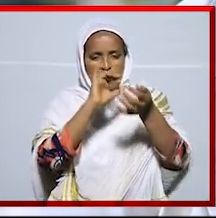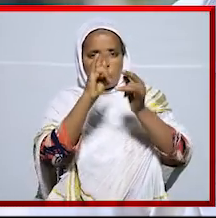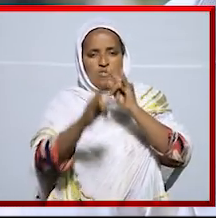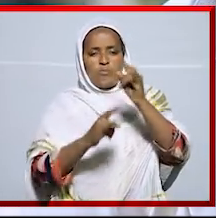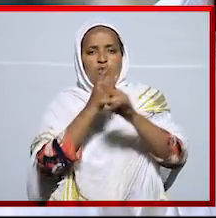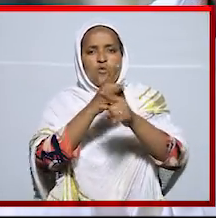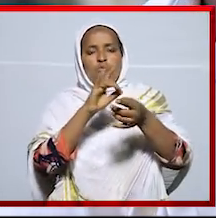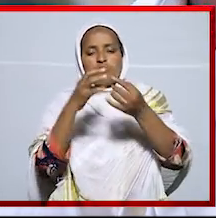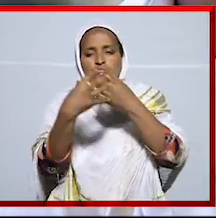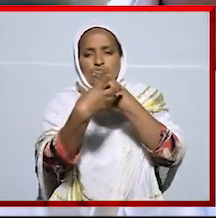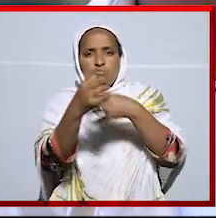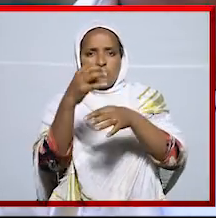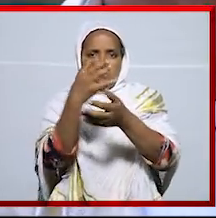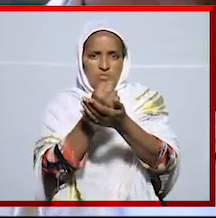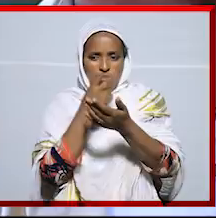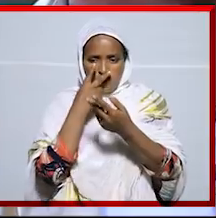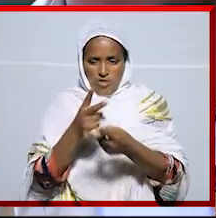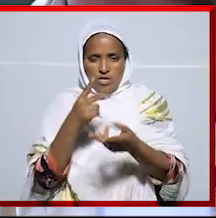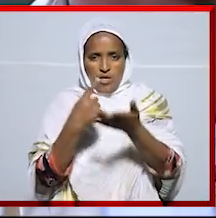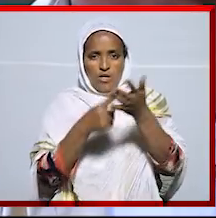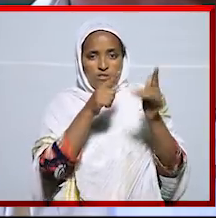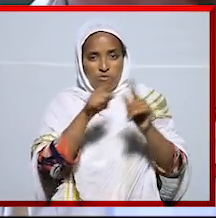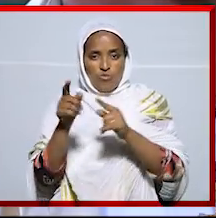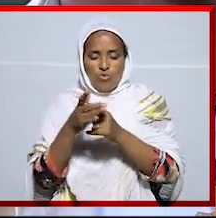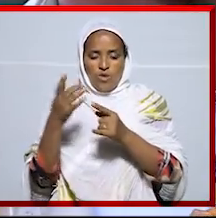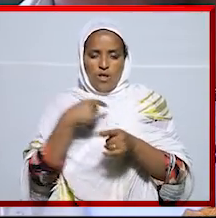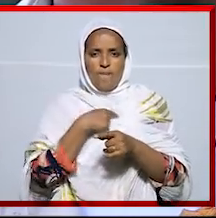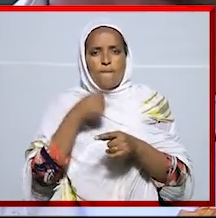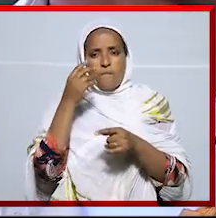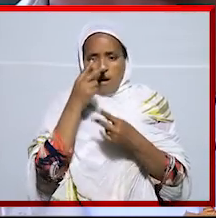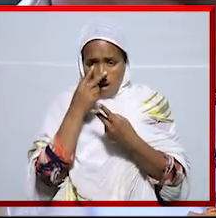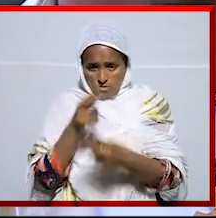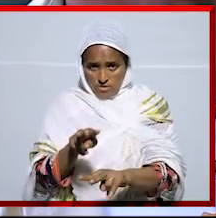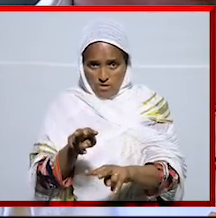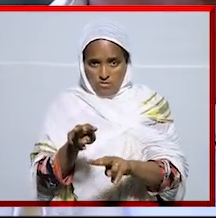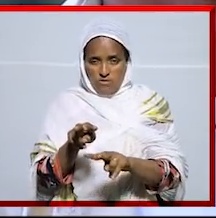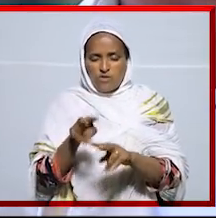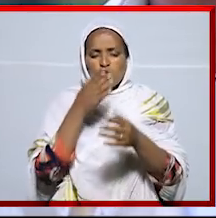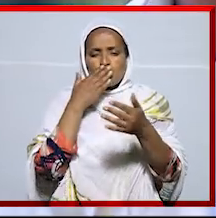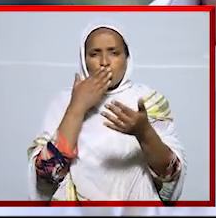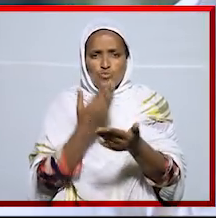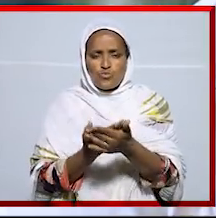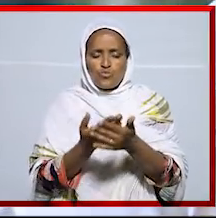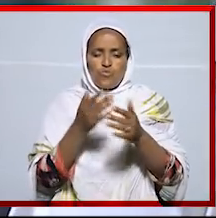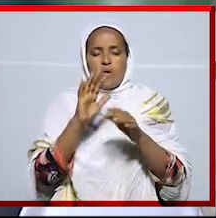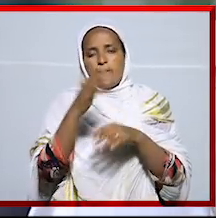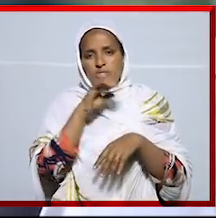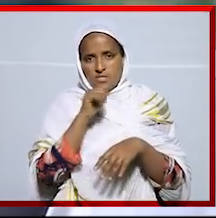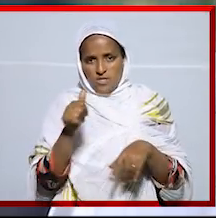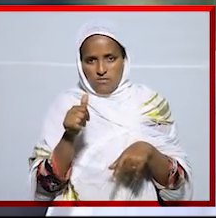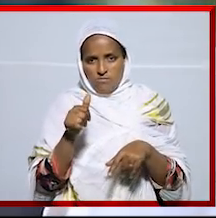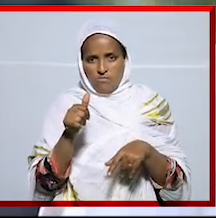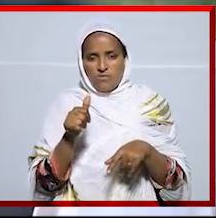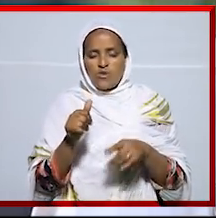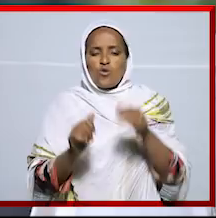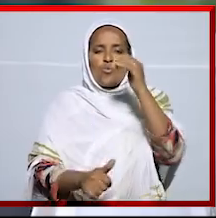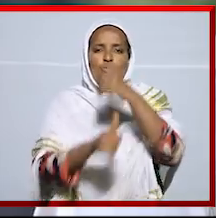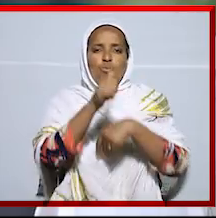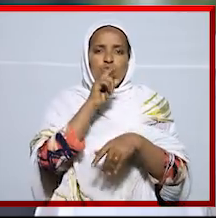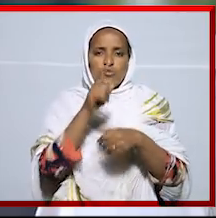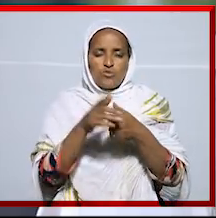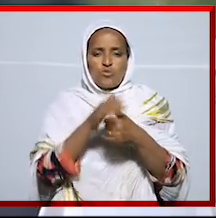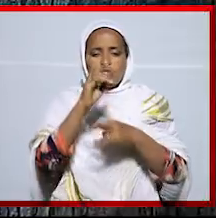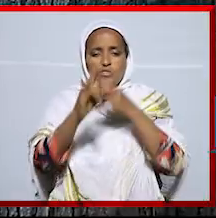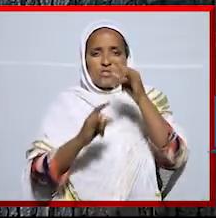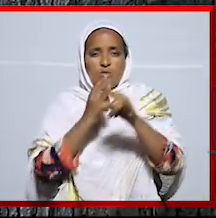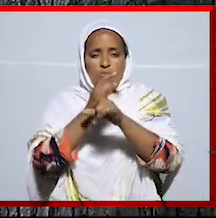ግሎባላይዜሽን ወር ደግሞ ዘመናዊነቱን ነው የምናየው። ያ ደግሞ ያው ለእኔ አስተያየት ጥሩም አይመስለኝም